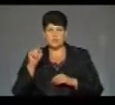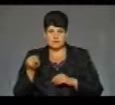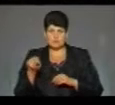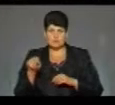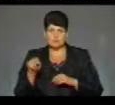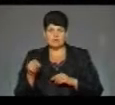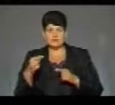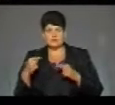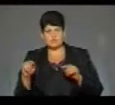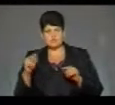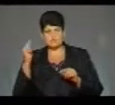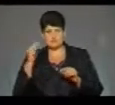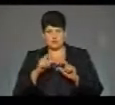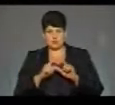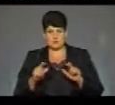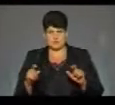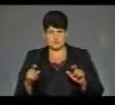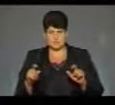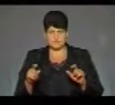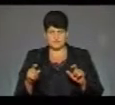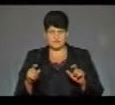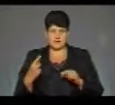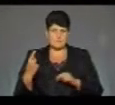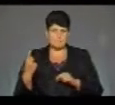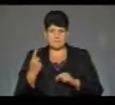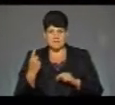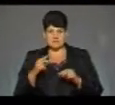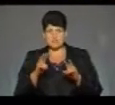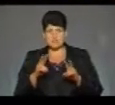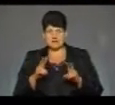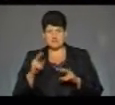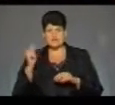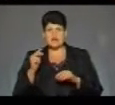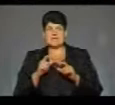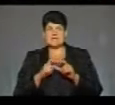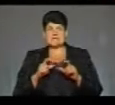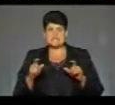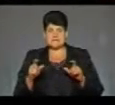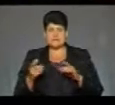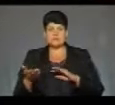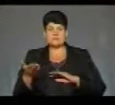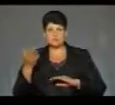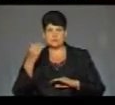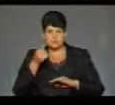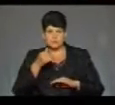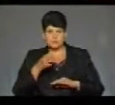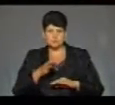у тому чи іншому навчальному закладі. Перший розглядався навчальний заклад, який минулоріч